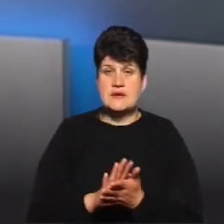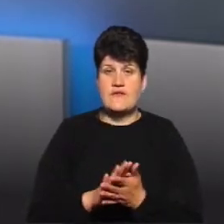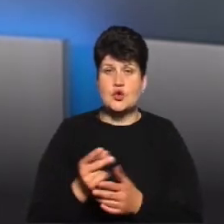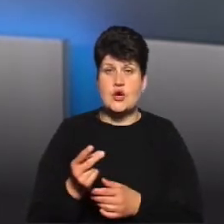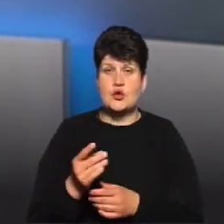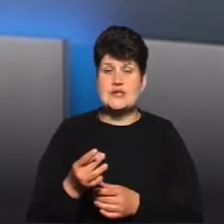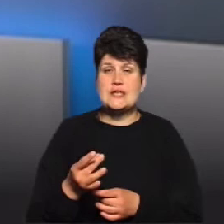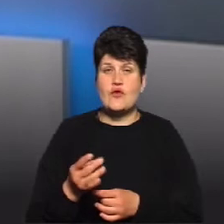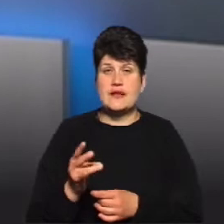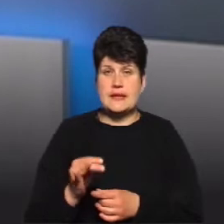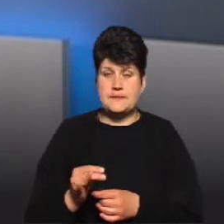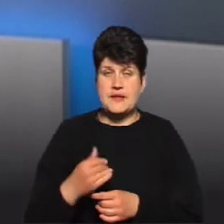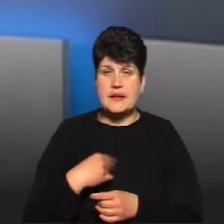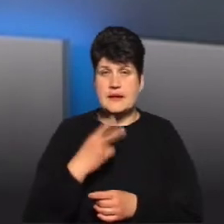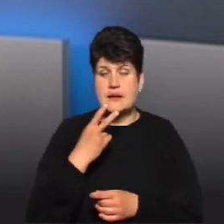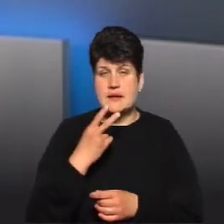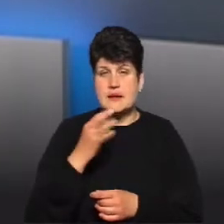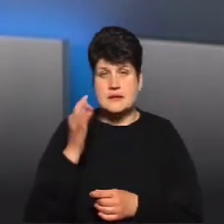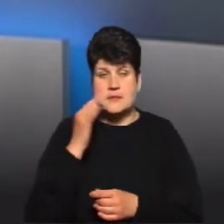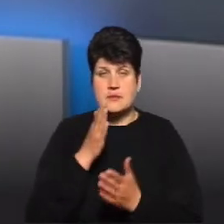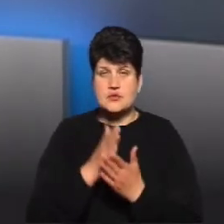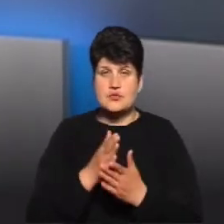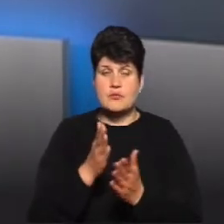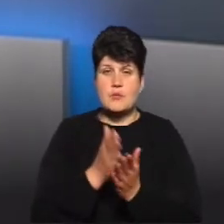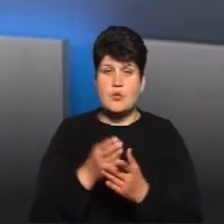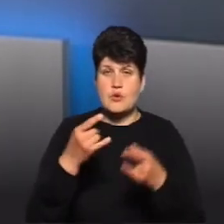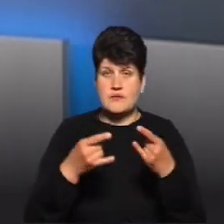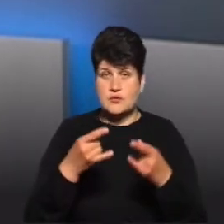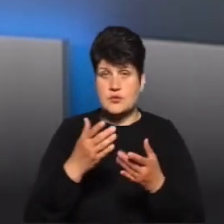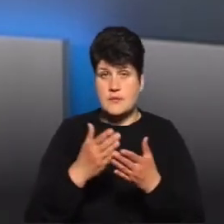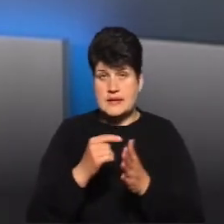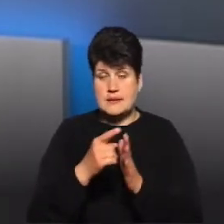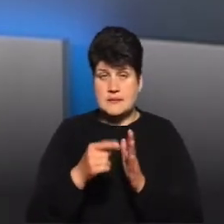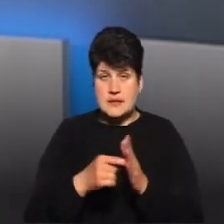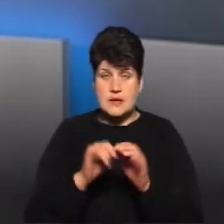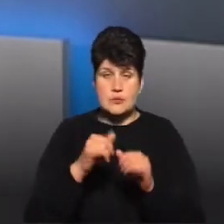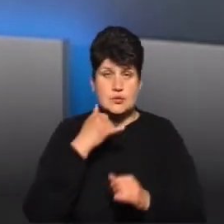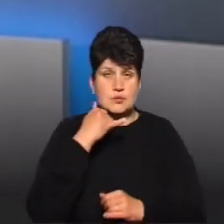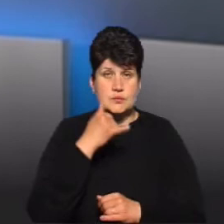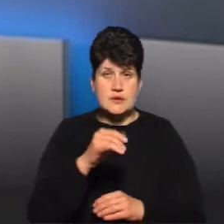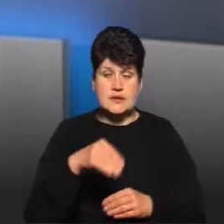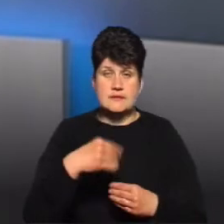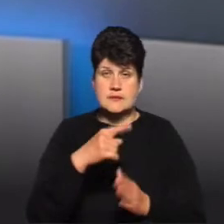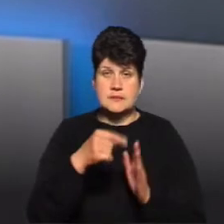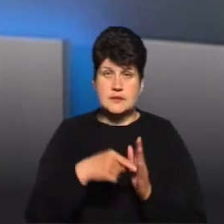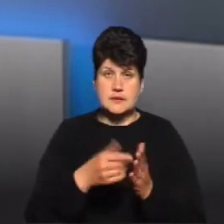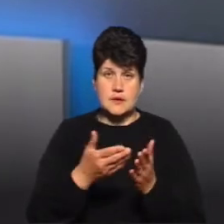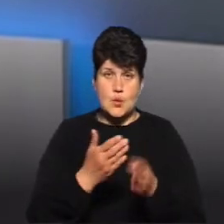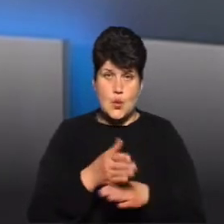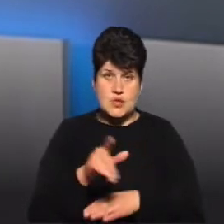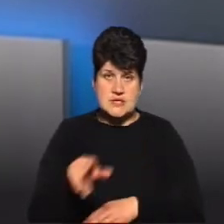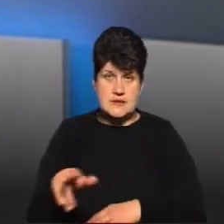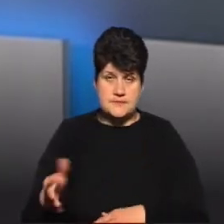нашим глядачам, що ми працюємо в прямому ефірі, тож ви, якщо маєте питання, можете телефонувати і ставити нашим гостям. З містом